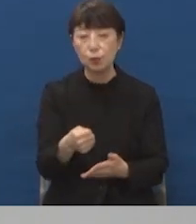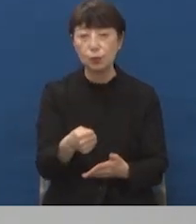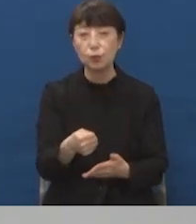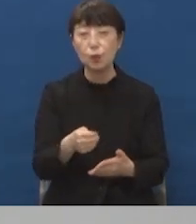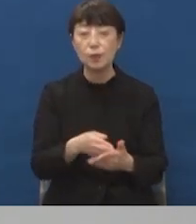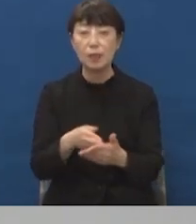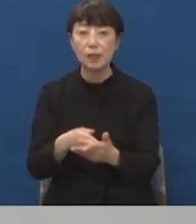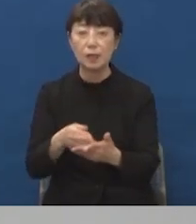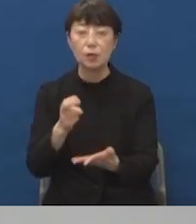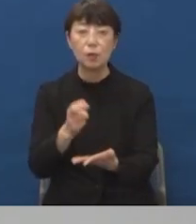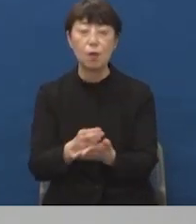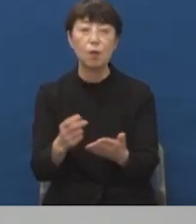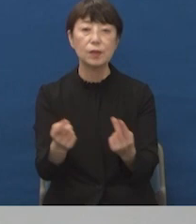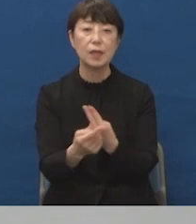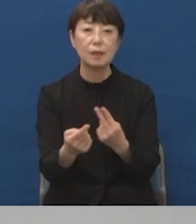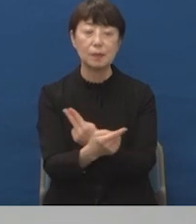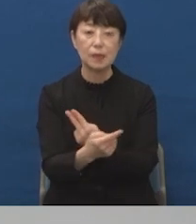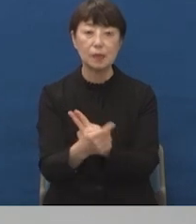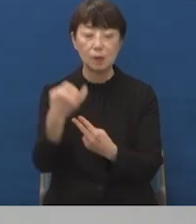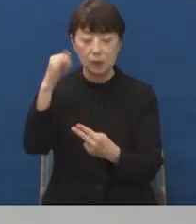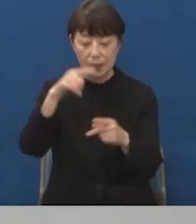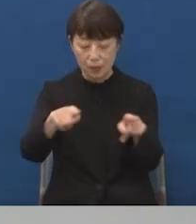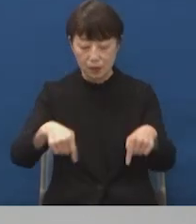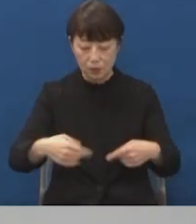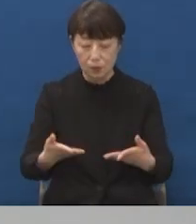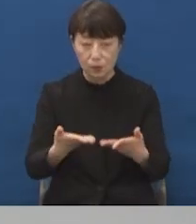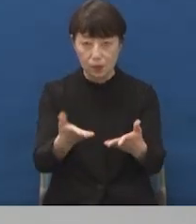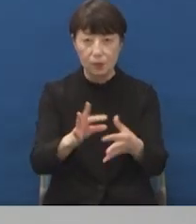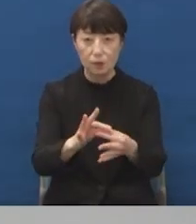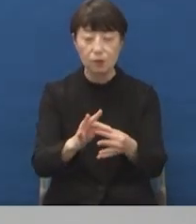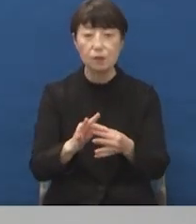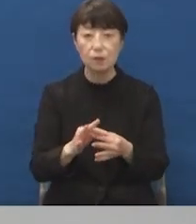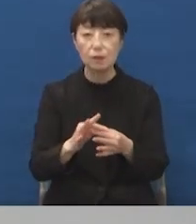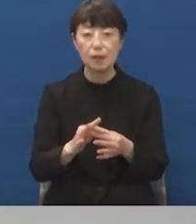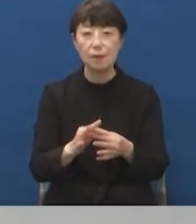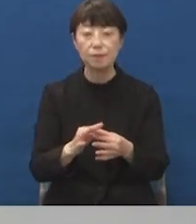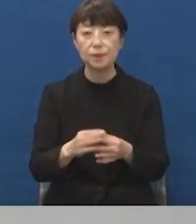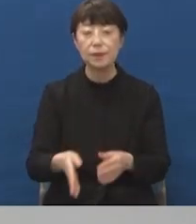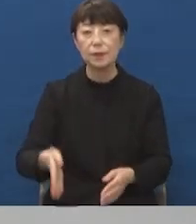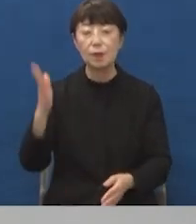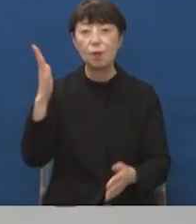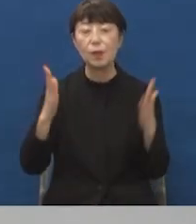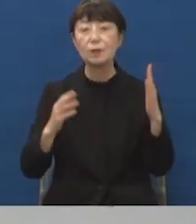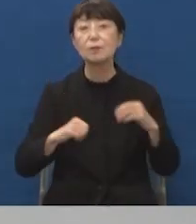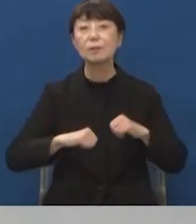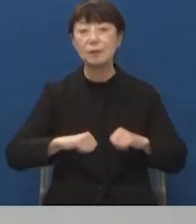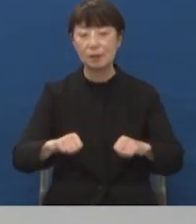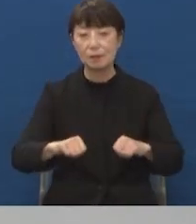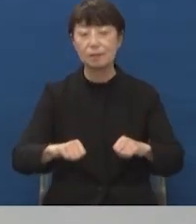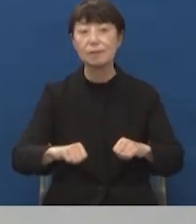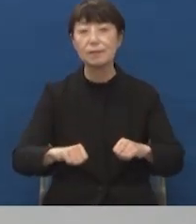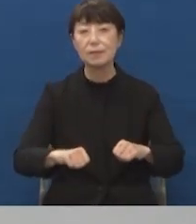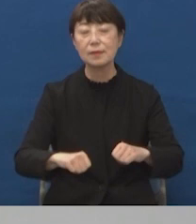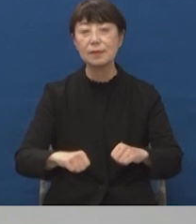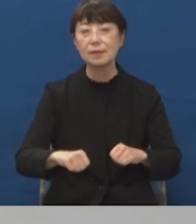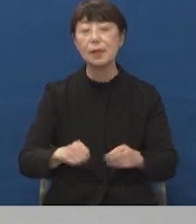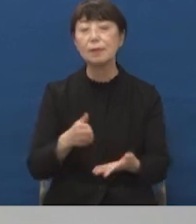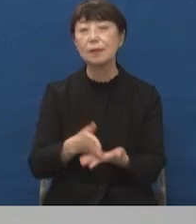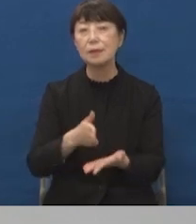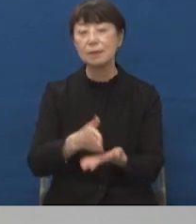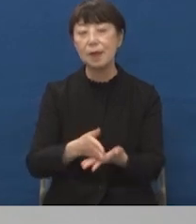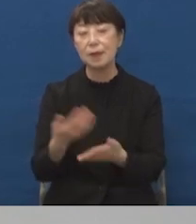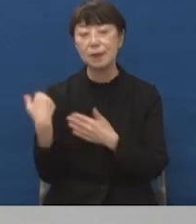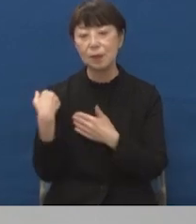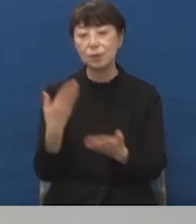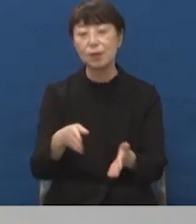を求める意見書の提出についてを議題といたします。これより評決を取ります。本案は議案の説明及び委員会付